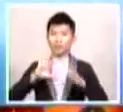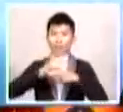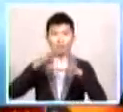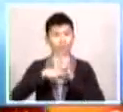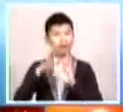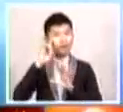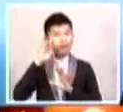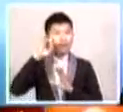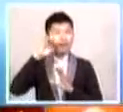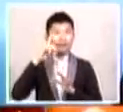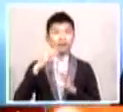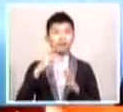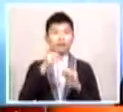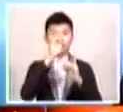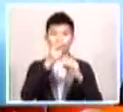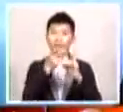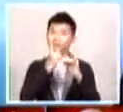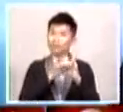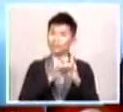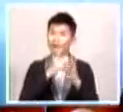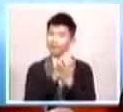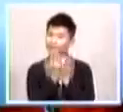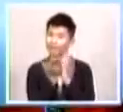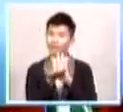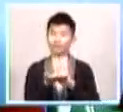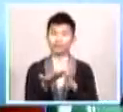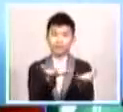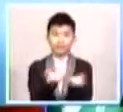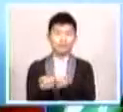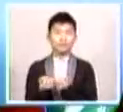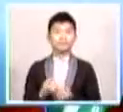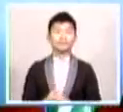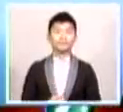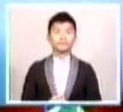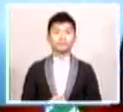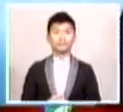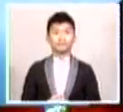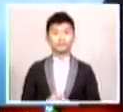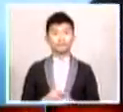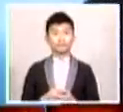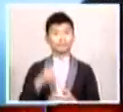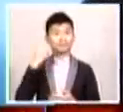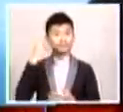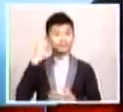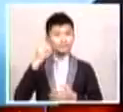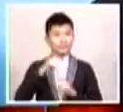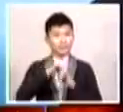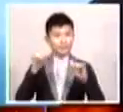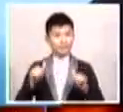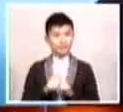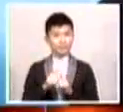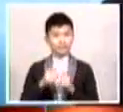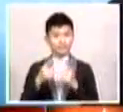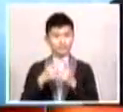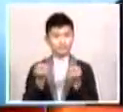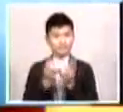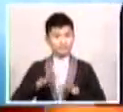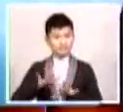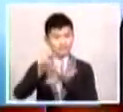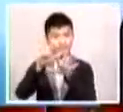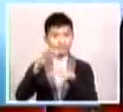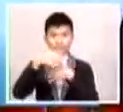教引领人类文明、人类精神文明的升华。任何新兴民族历史的开展都不能